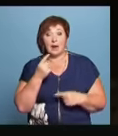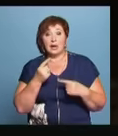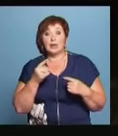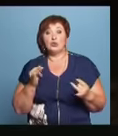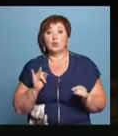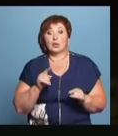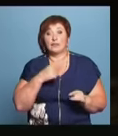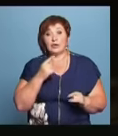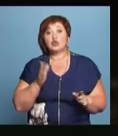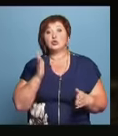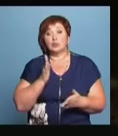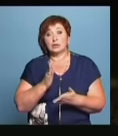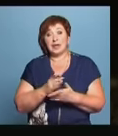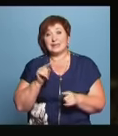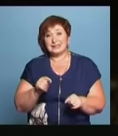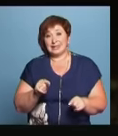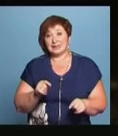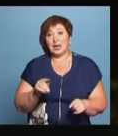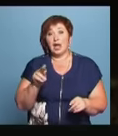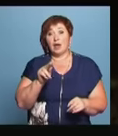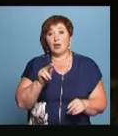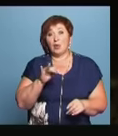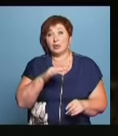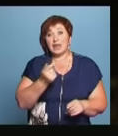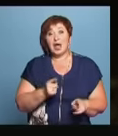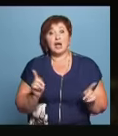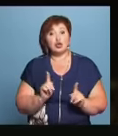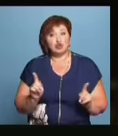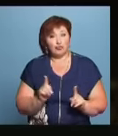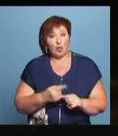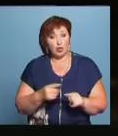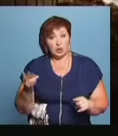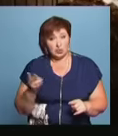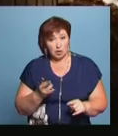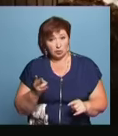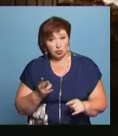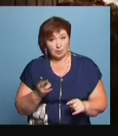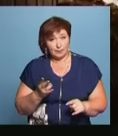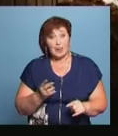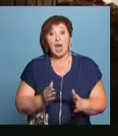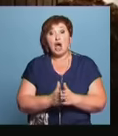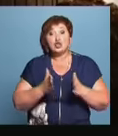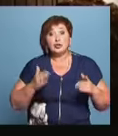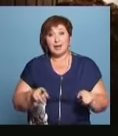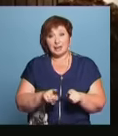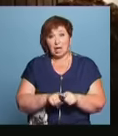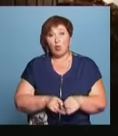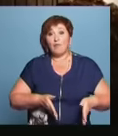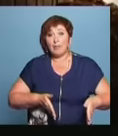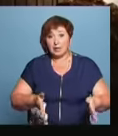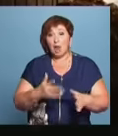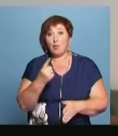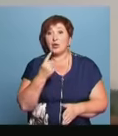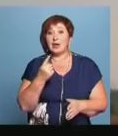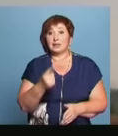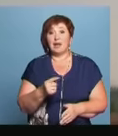размоет? Нет, это исключено. Это самое главное. Ширина такого сооружения более 21